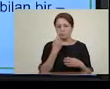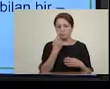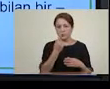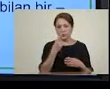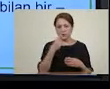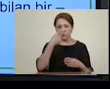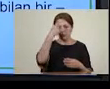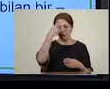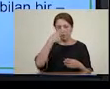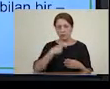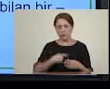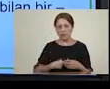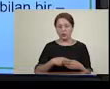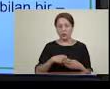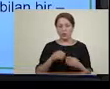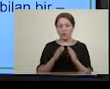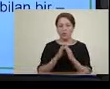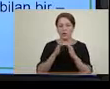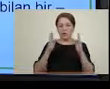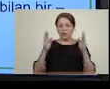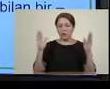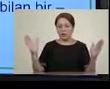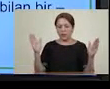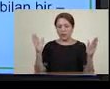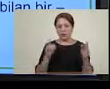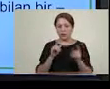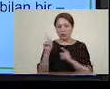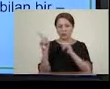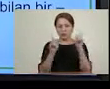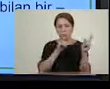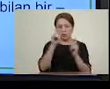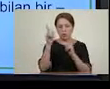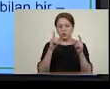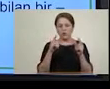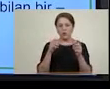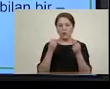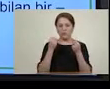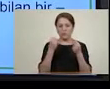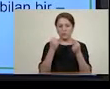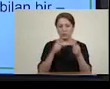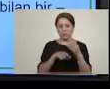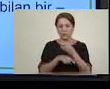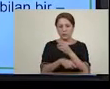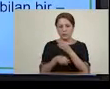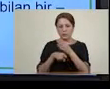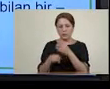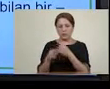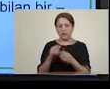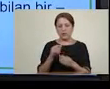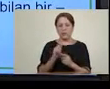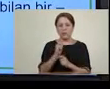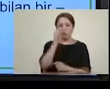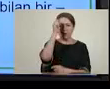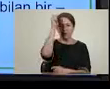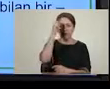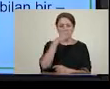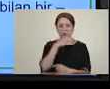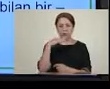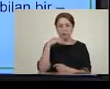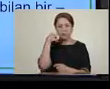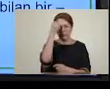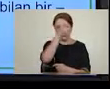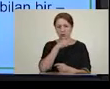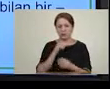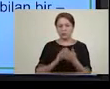tanali, keng shoxshabbali, baquvvat ildizli va baland bo'yli ko'p yillik o'simliklardir.